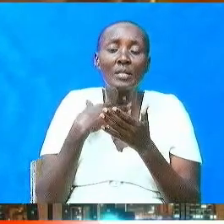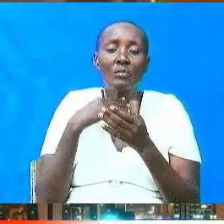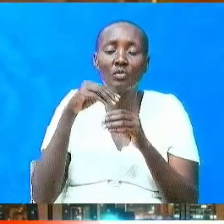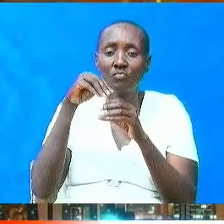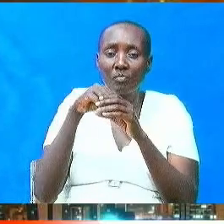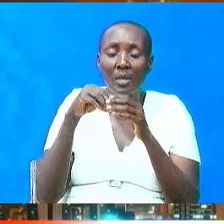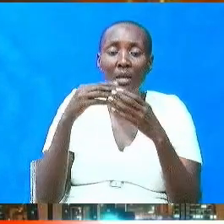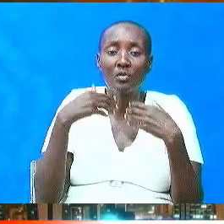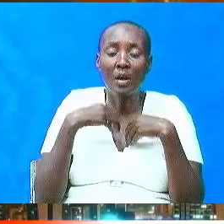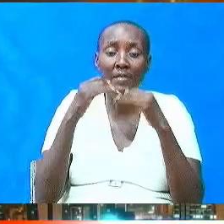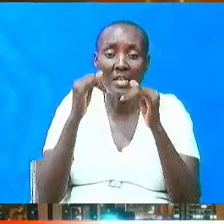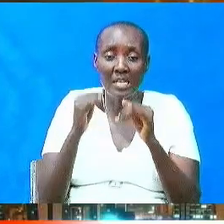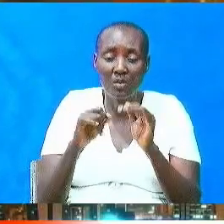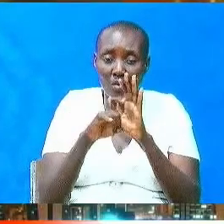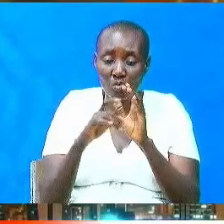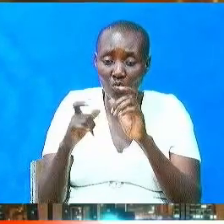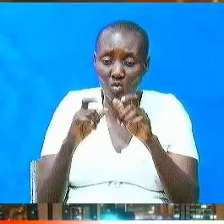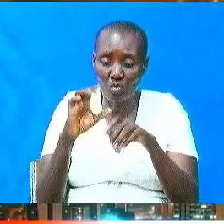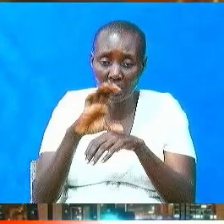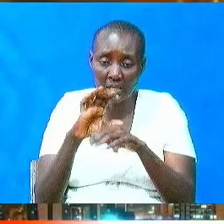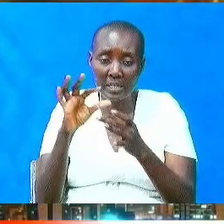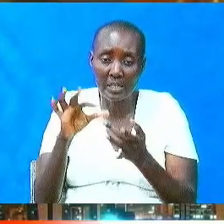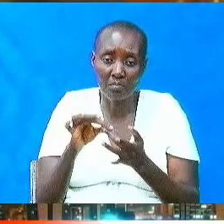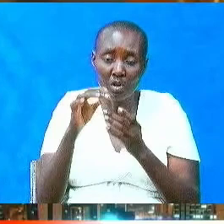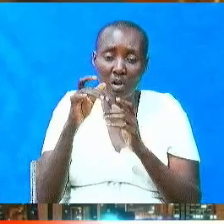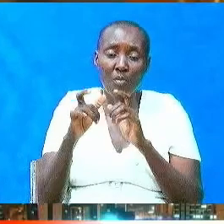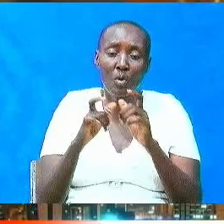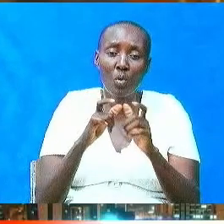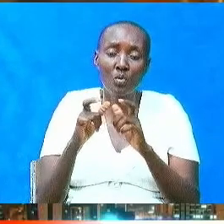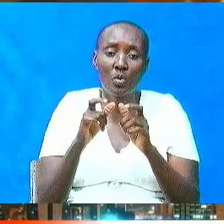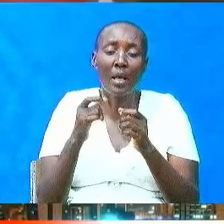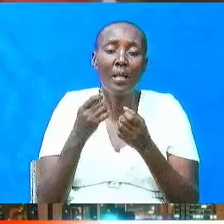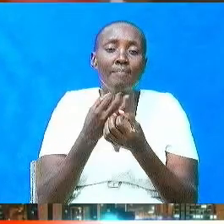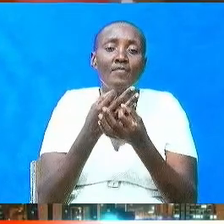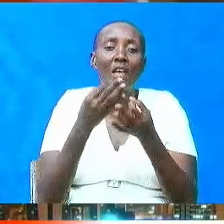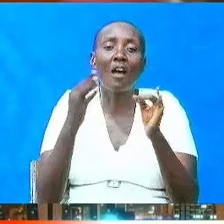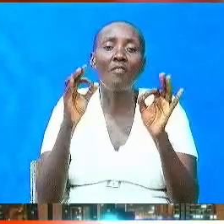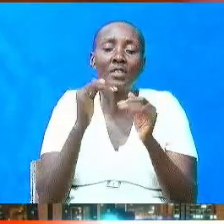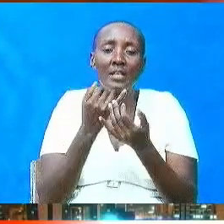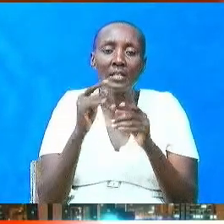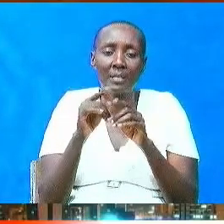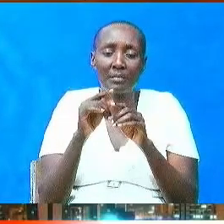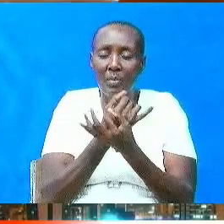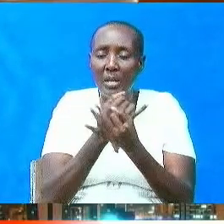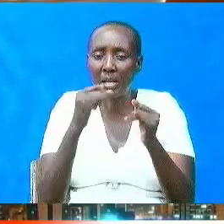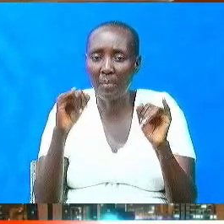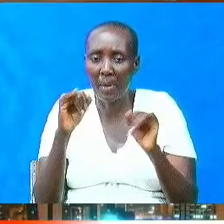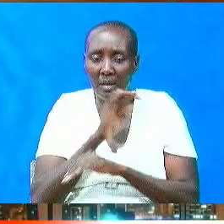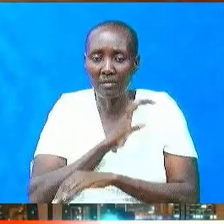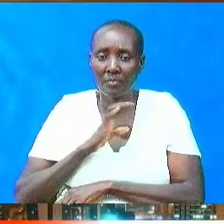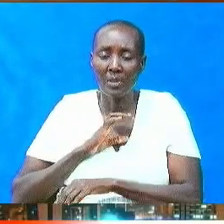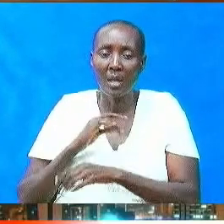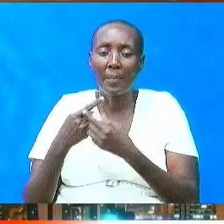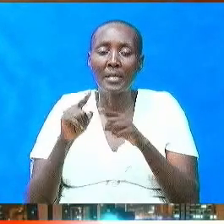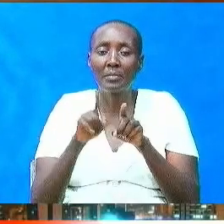mpya za kudhibiti makanisa haswa iweze kudhibitiwa na tume huru, na wengine wakitaka sheria zilizopo kutekelezwa ili